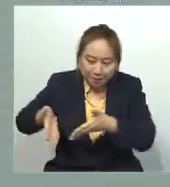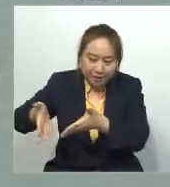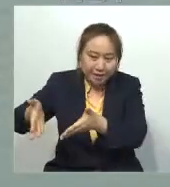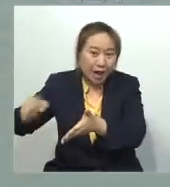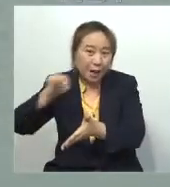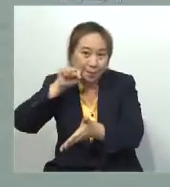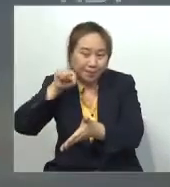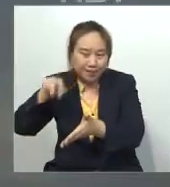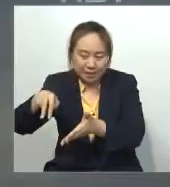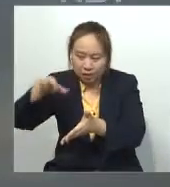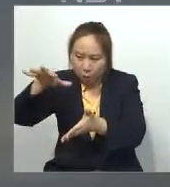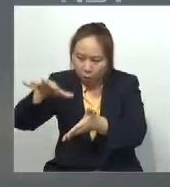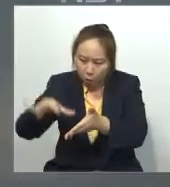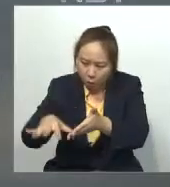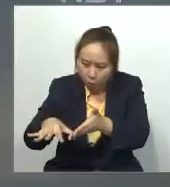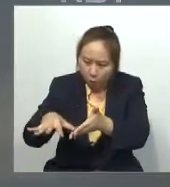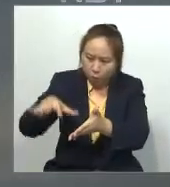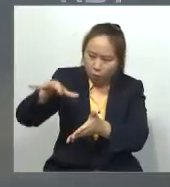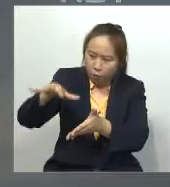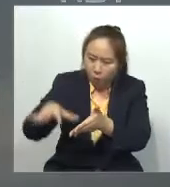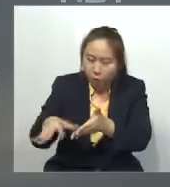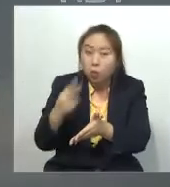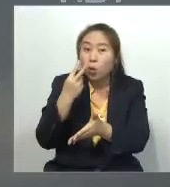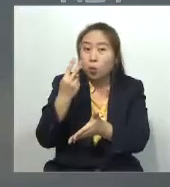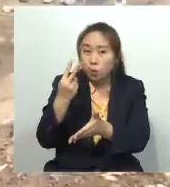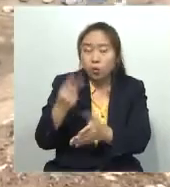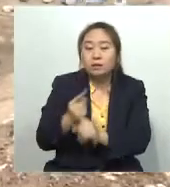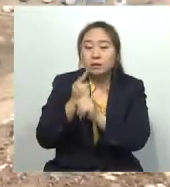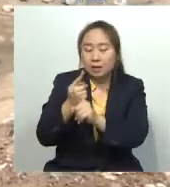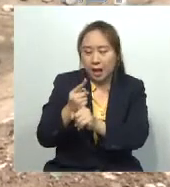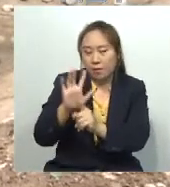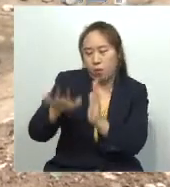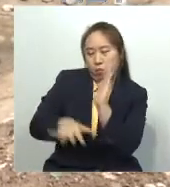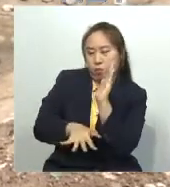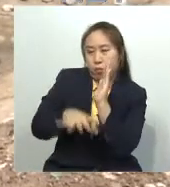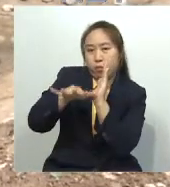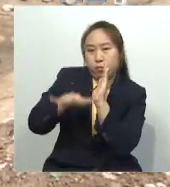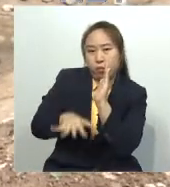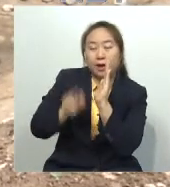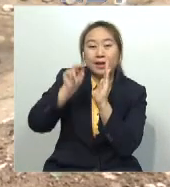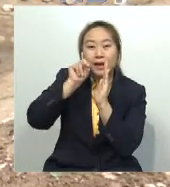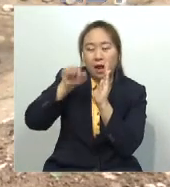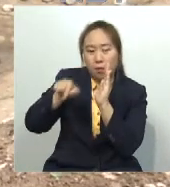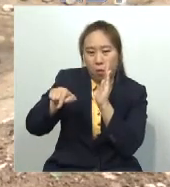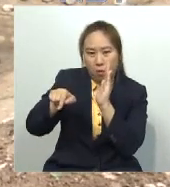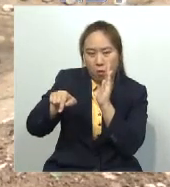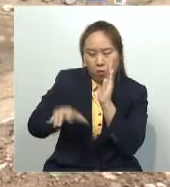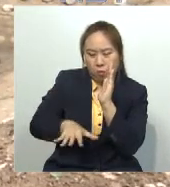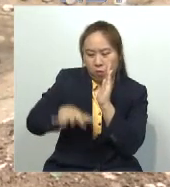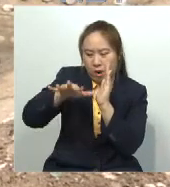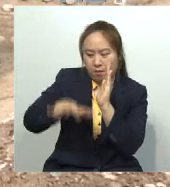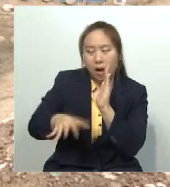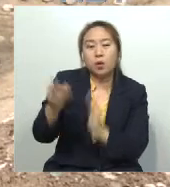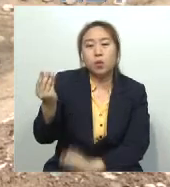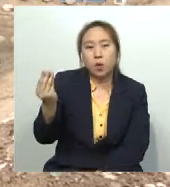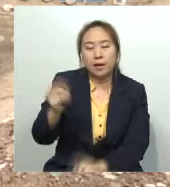ดหรือว่าเพิ่มมากขึ้นตามระดับการเพิ่มขึ้นของแม่น้ำมากน้อยเพียงใ